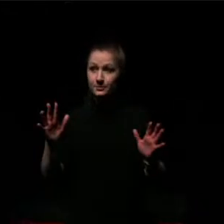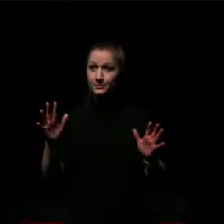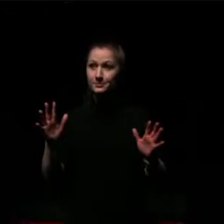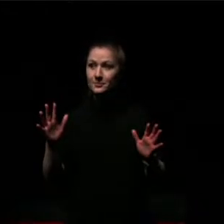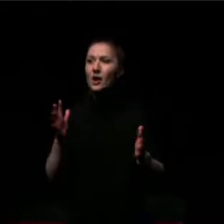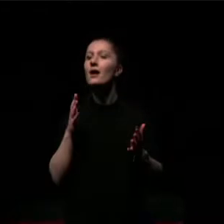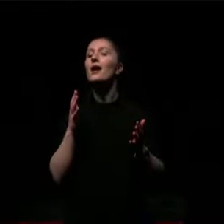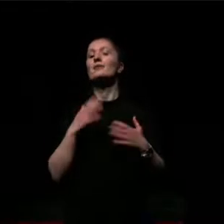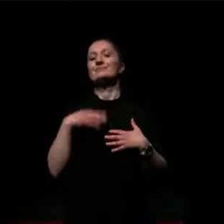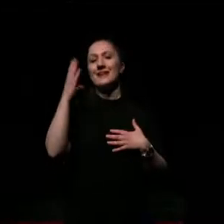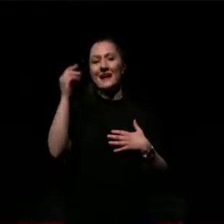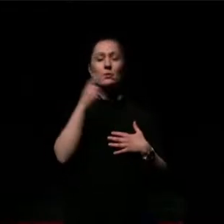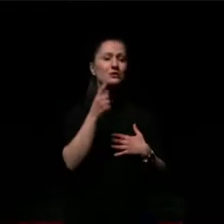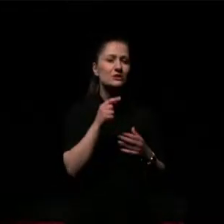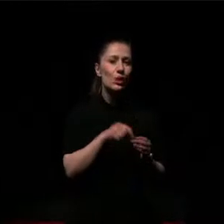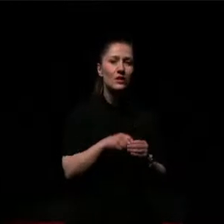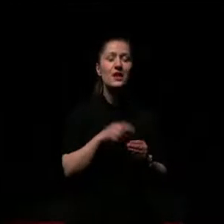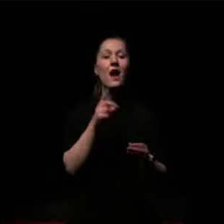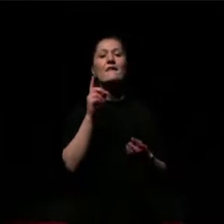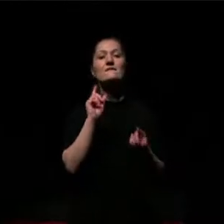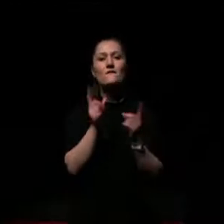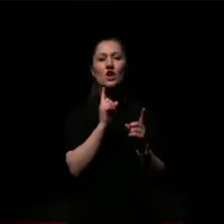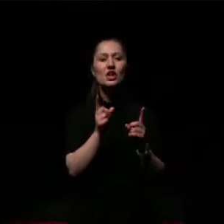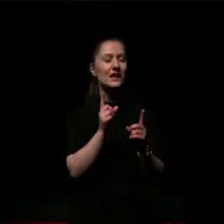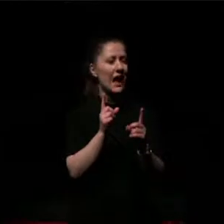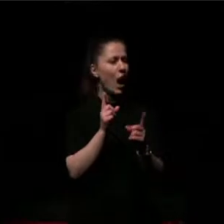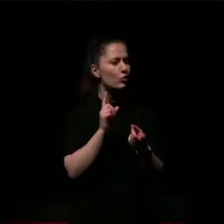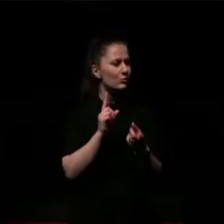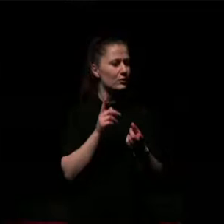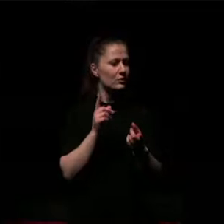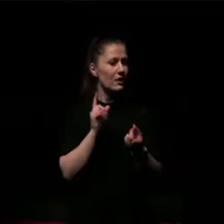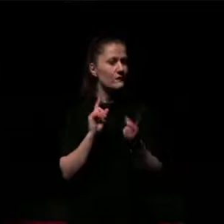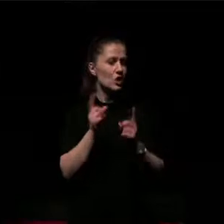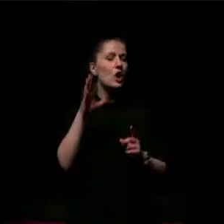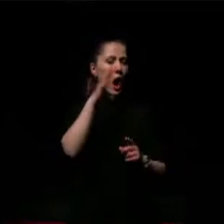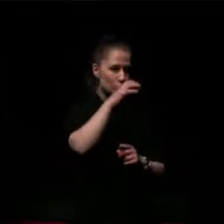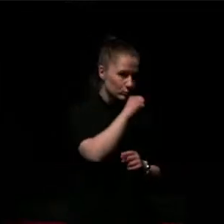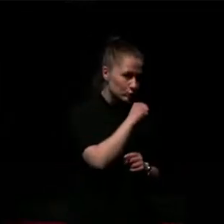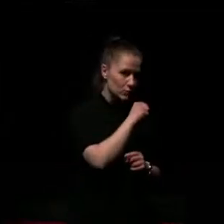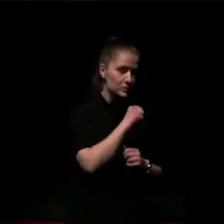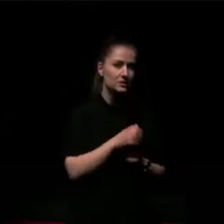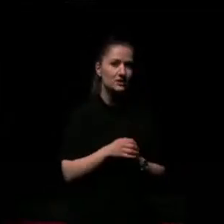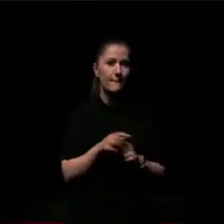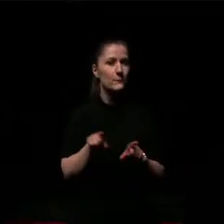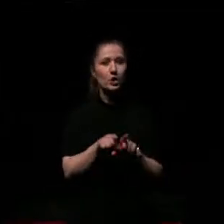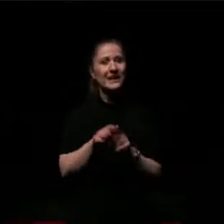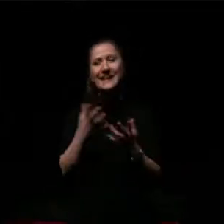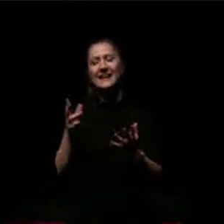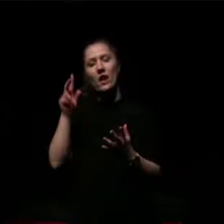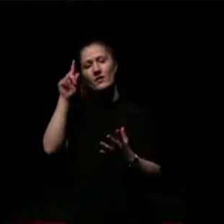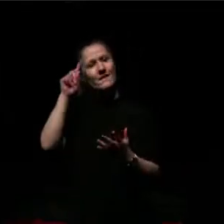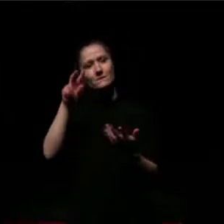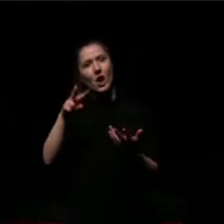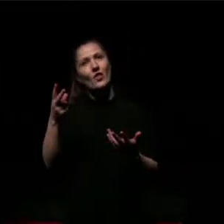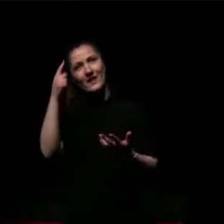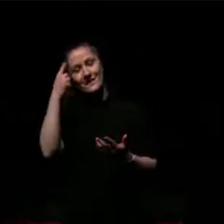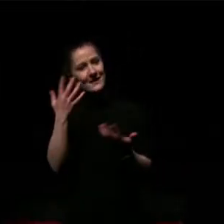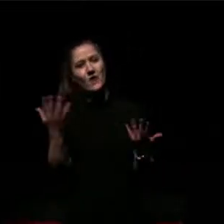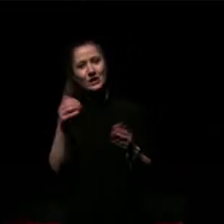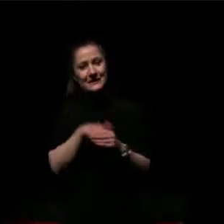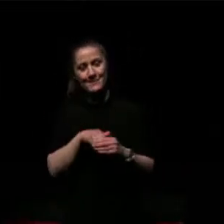Jeg glemte litt det forrige gang også. Valget anonymt, det vil si at ikke jeg eller noen andre kan vite hva du har stemt.